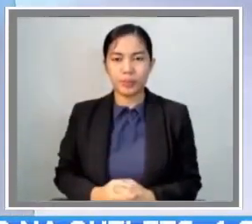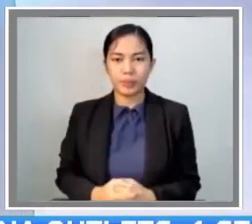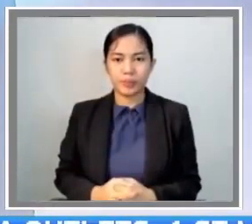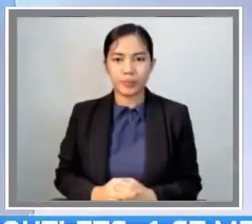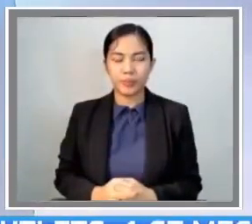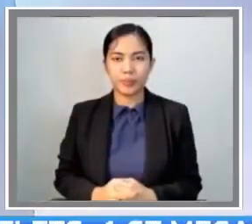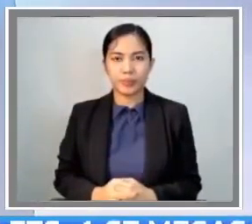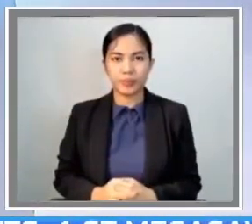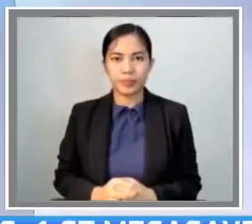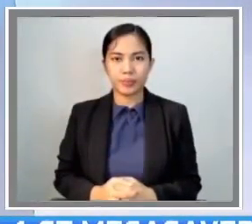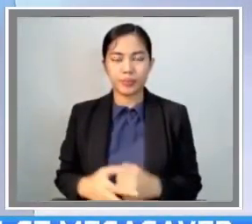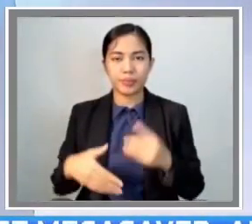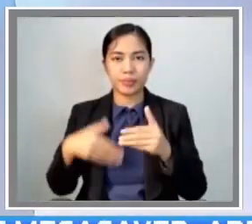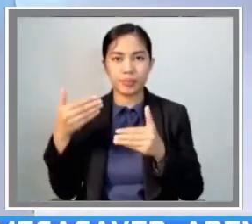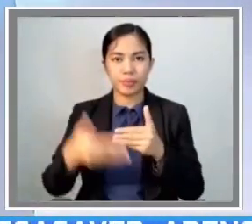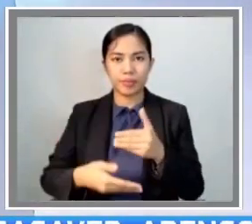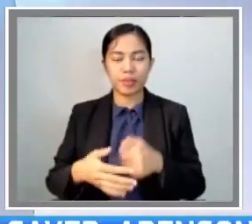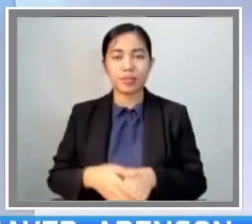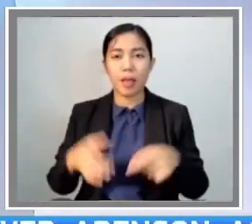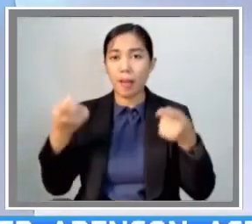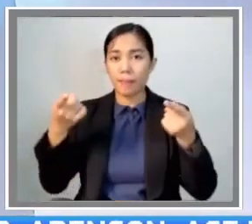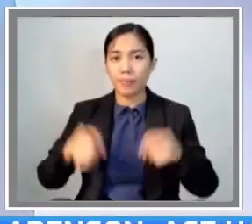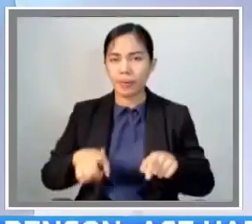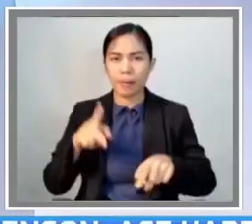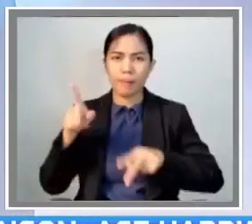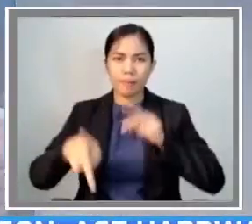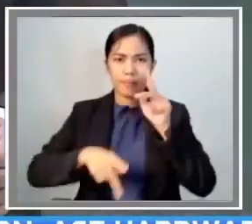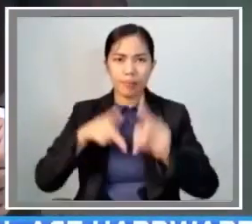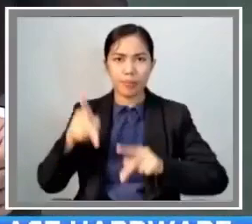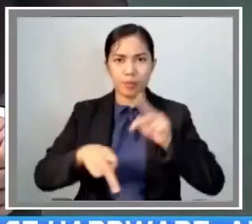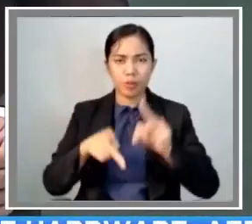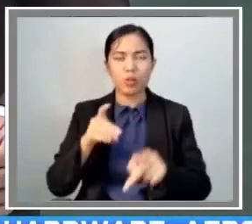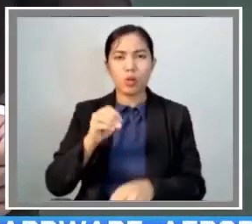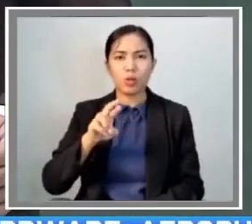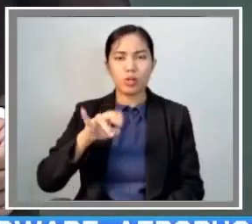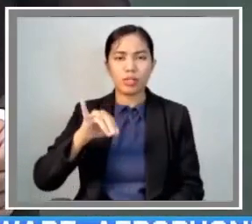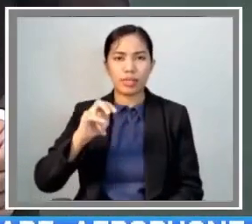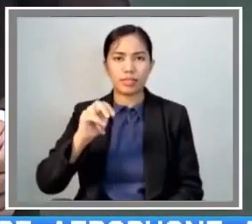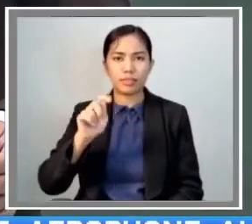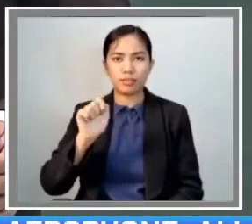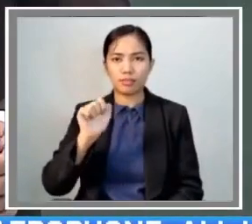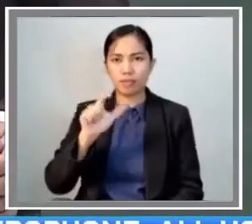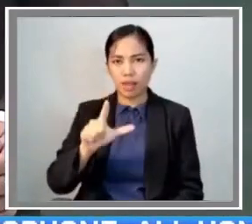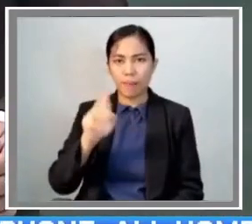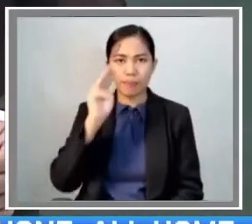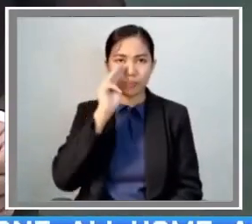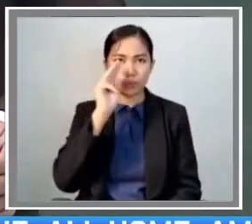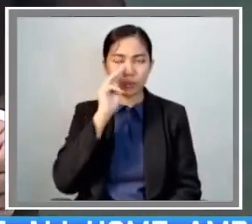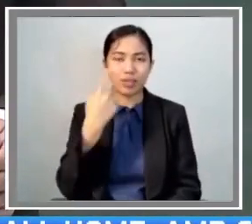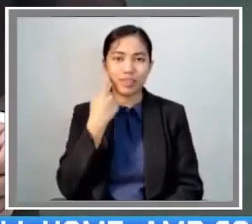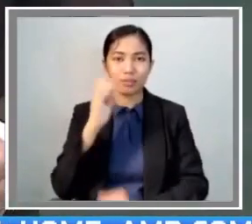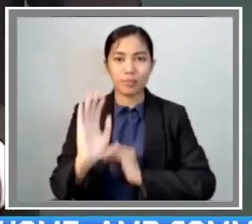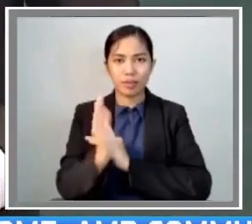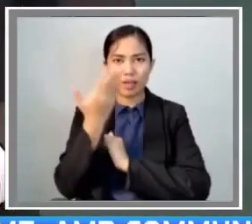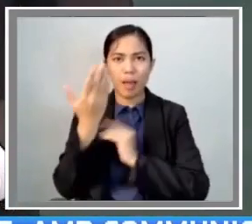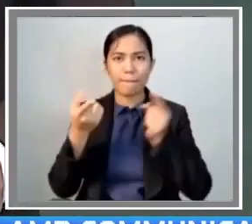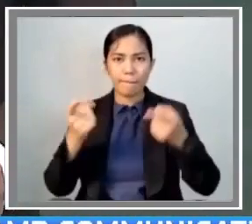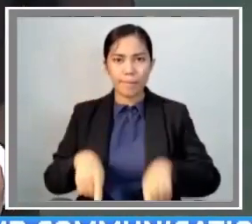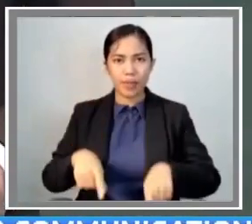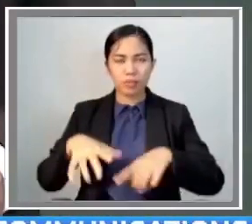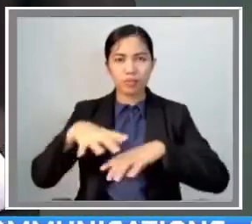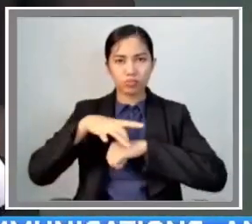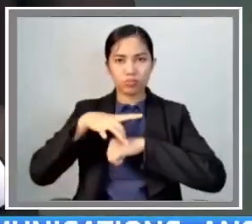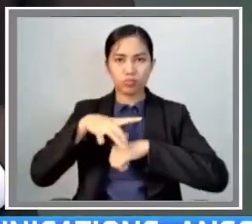Ginising po ng lindol ang mga residente ng Oriental Mindoro kaninang madaling araw. Magnitude 5.1 ang lakas ng